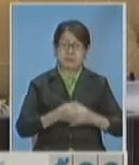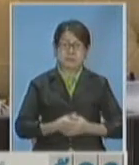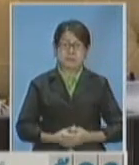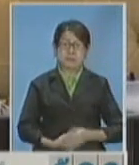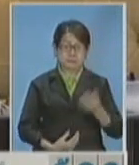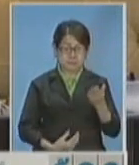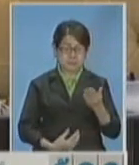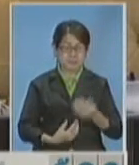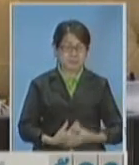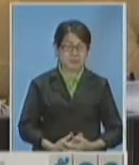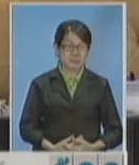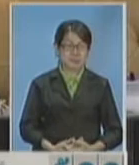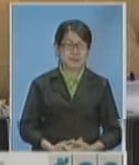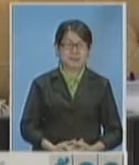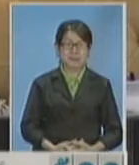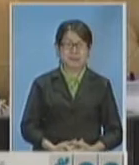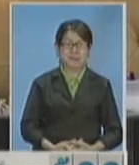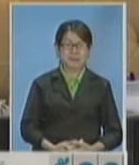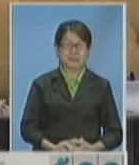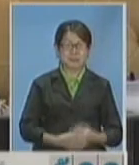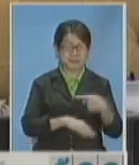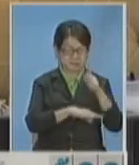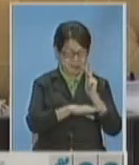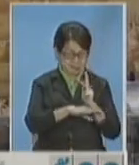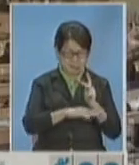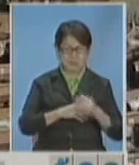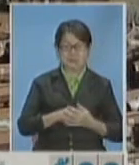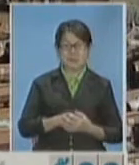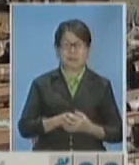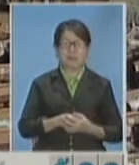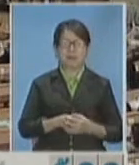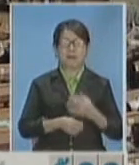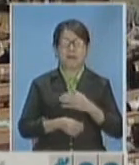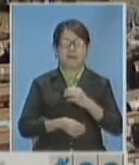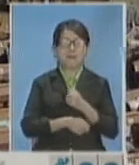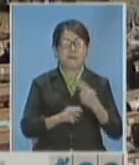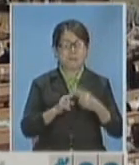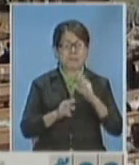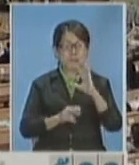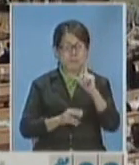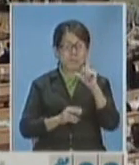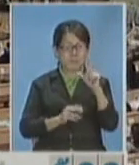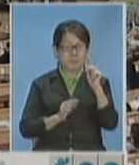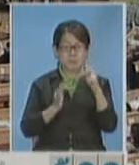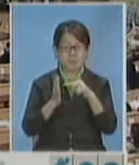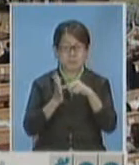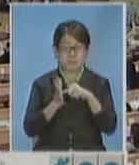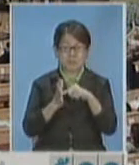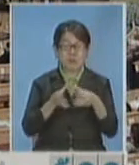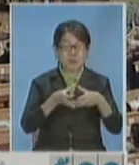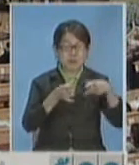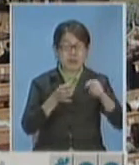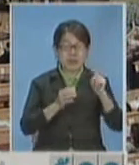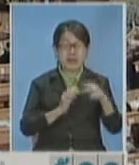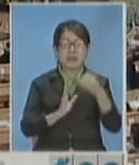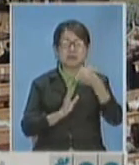คุณหมอ ท่านประธานที่เคารพกระผมชนะสีแก้วเพื่อไทยจังหวัดน่านต้องขออนุญาตใช้สิ